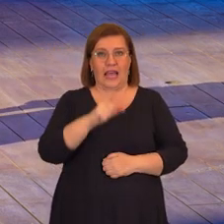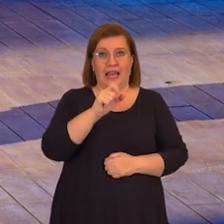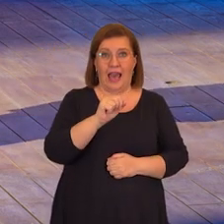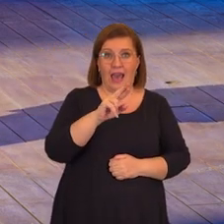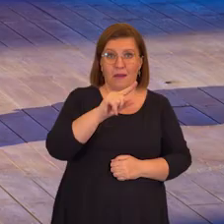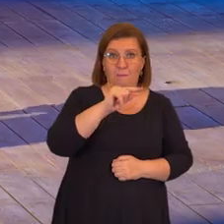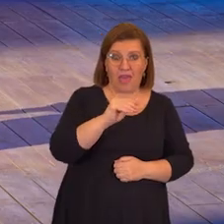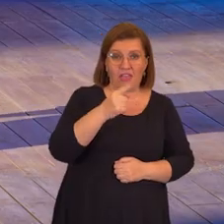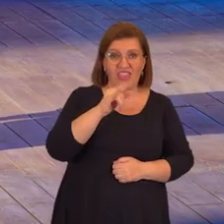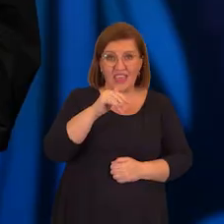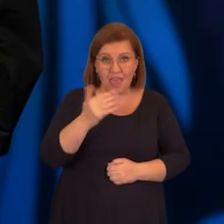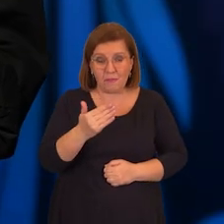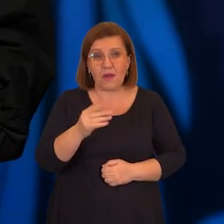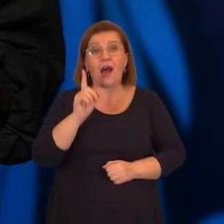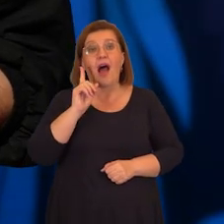ale memento mori.